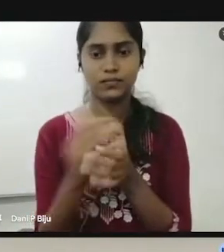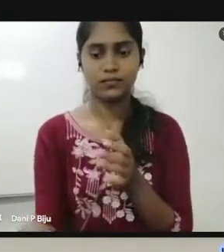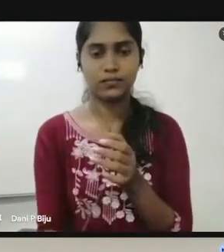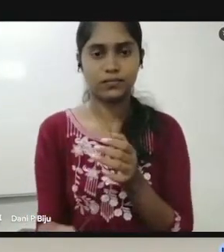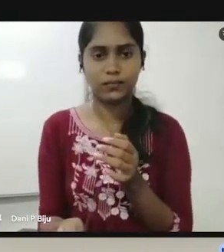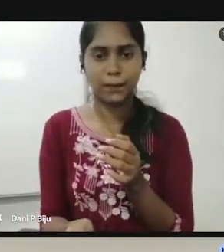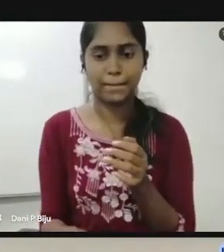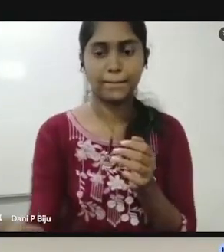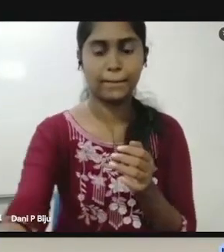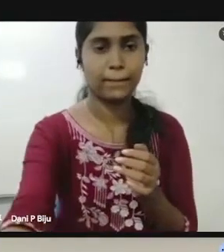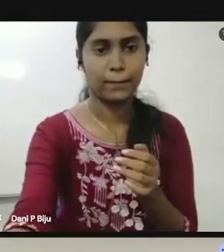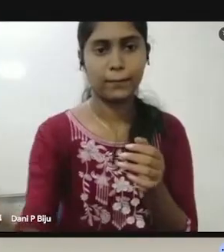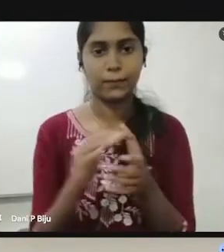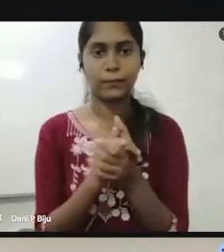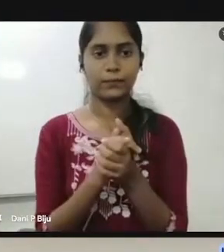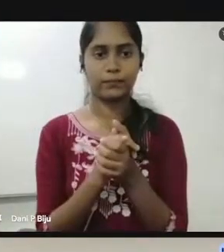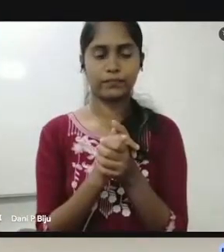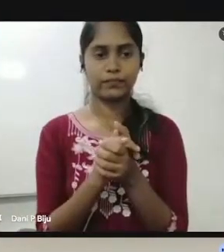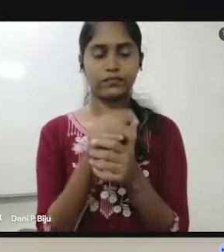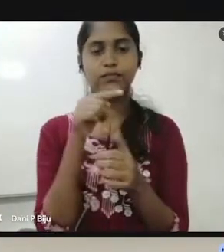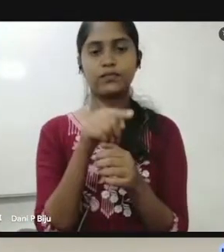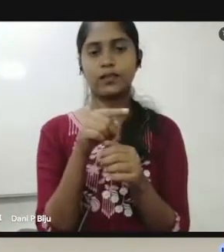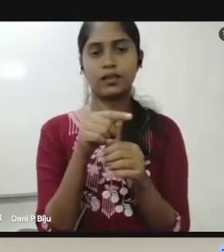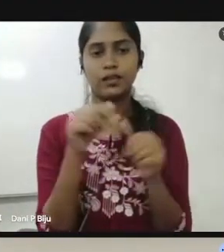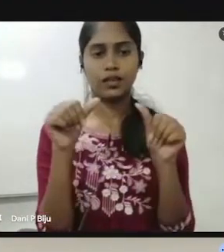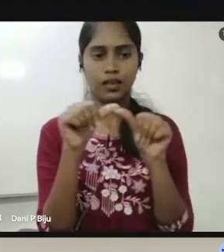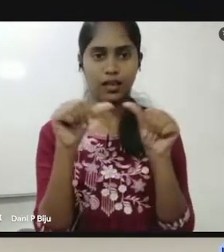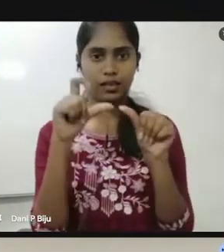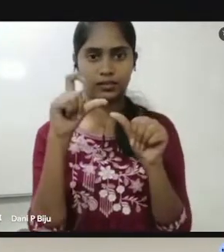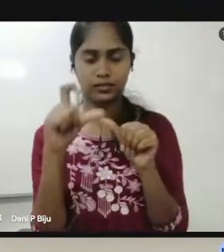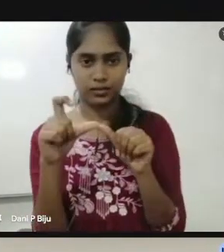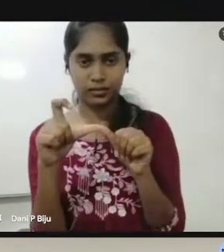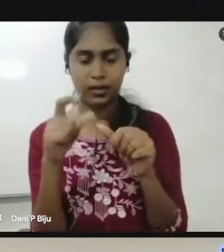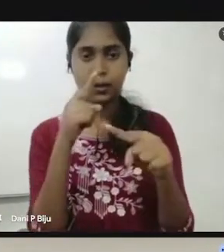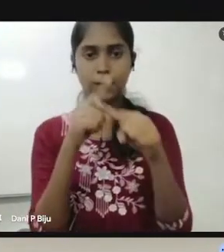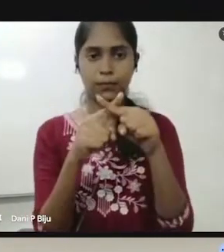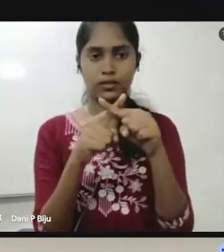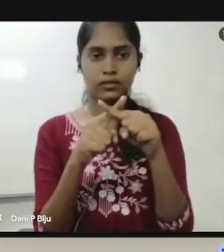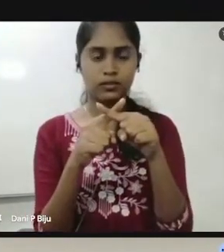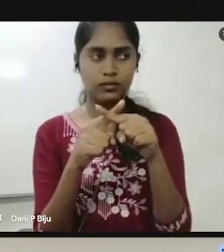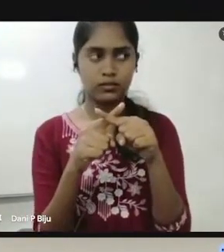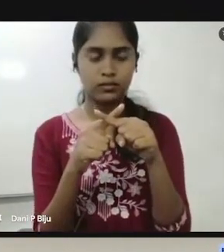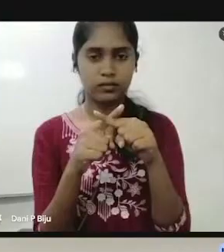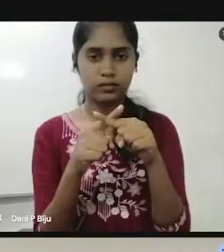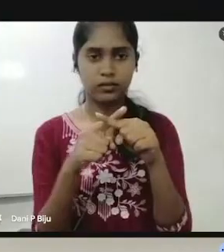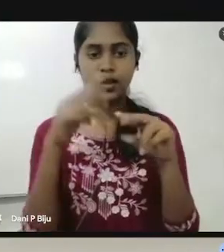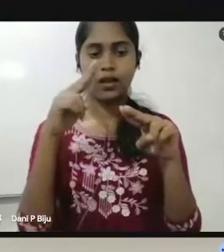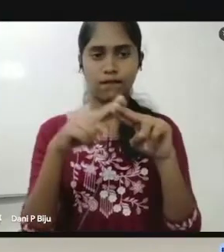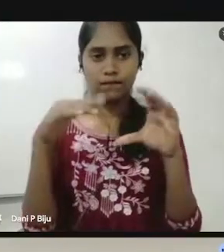വിനീത AACയിൽ യൂണിവേഴ്സിറ്റി ഓസ്റ്റിൻ USA നിന്ന് ഫുൾബ്രൈറ്റ് നെഹ്റു ഫെലോഷിപ്പ്